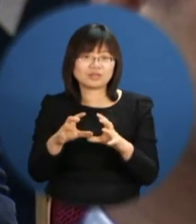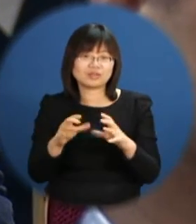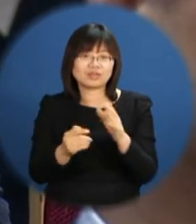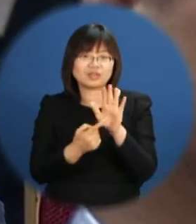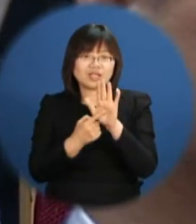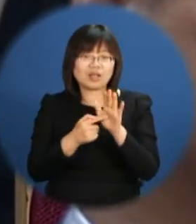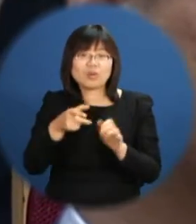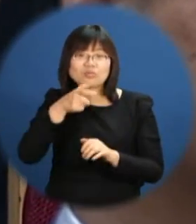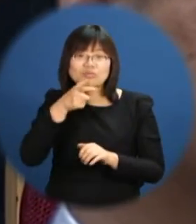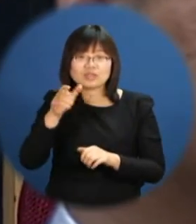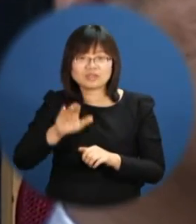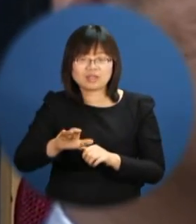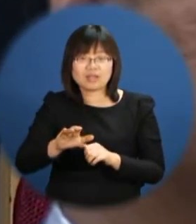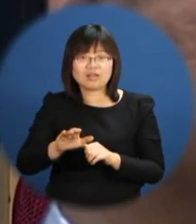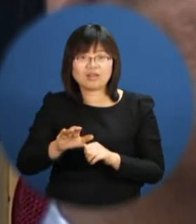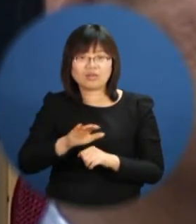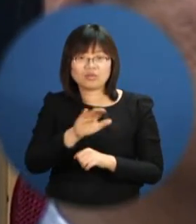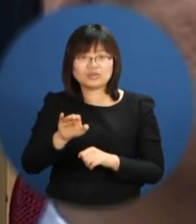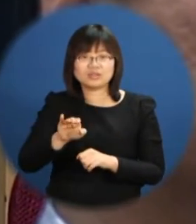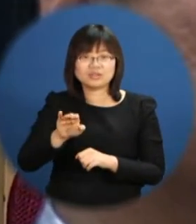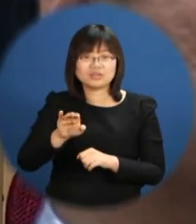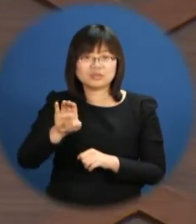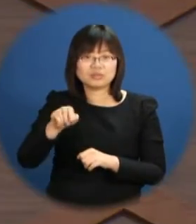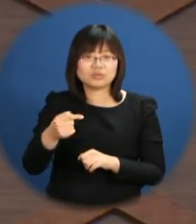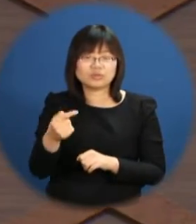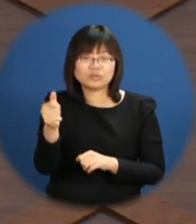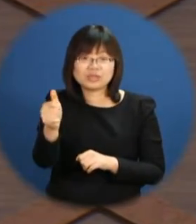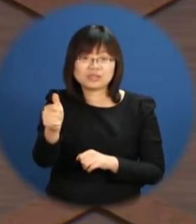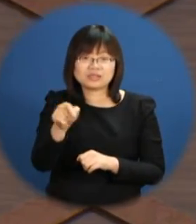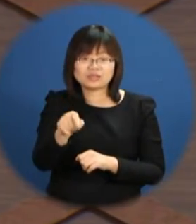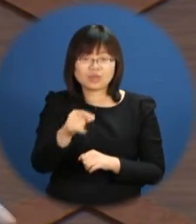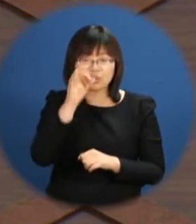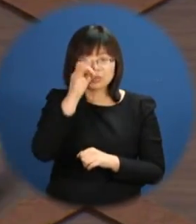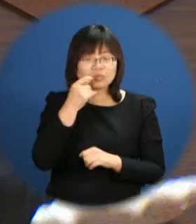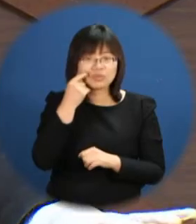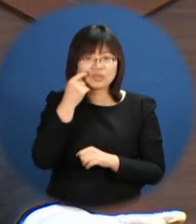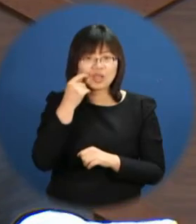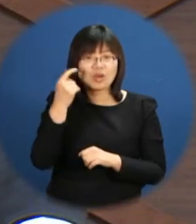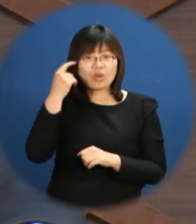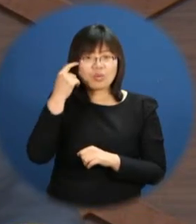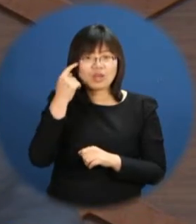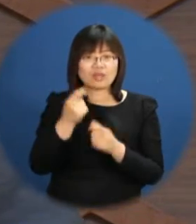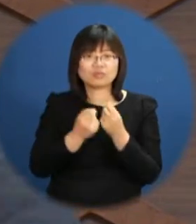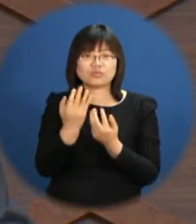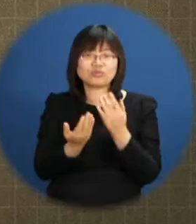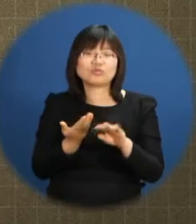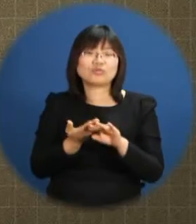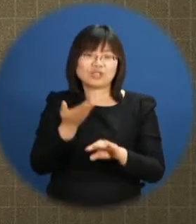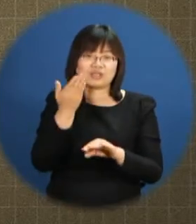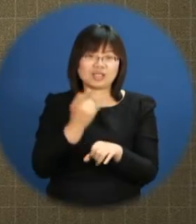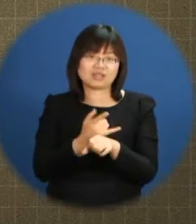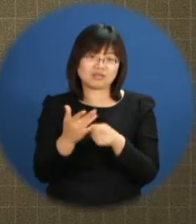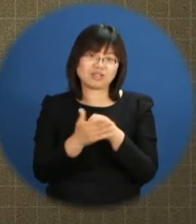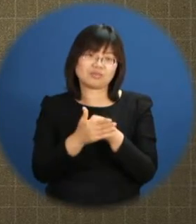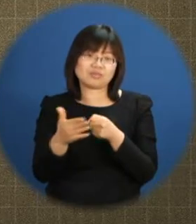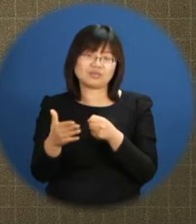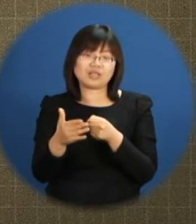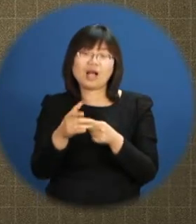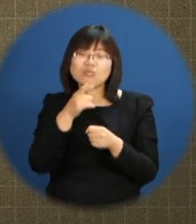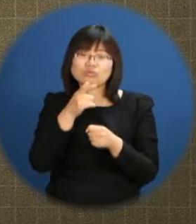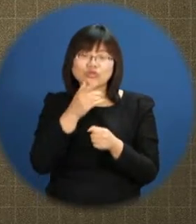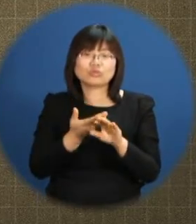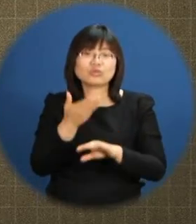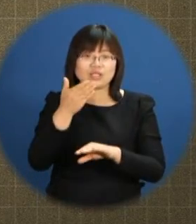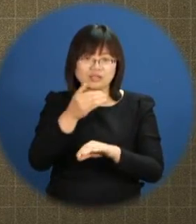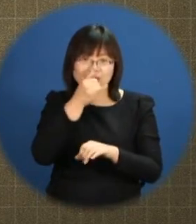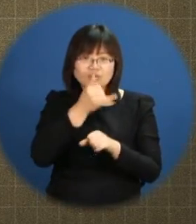물이 나옵니다 근데 왜 프레슬리는 그거 못 봤냐 이 실험을 무리해서 에 그렇죠 그리고 이렇게